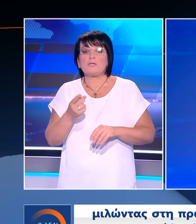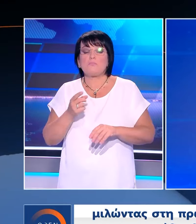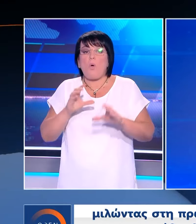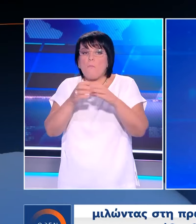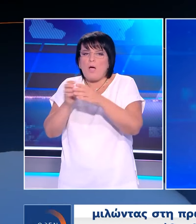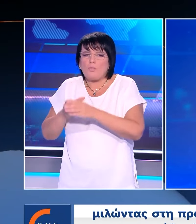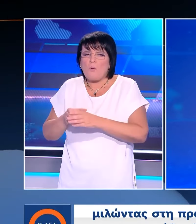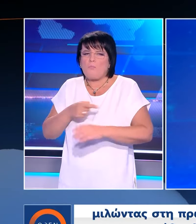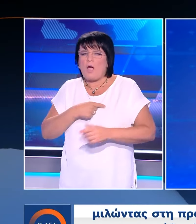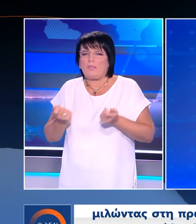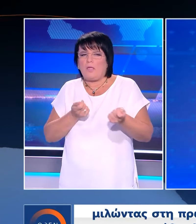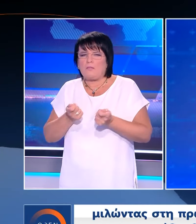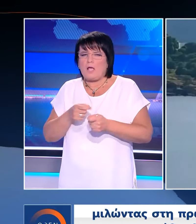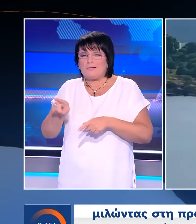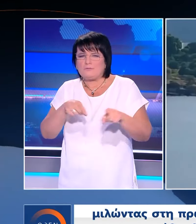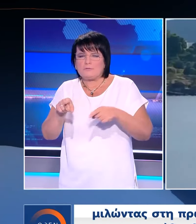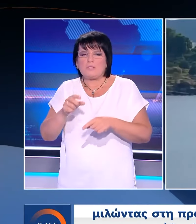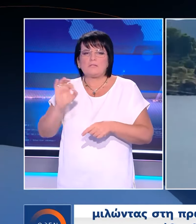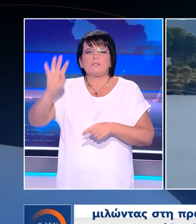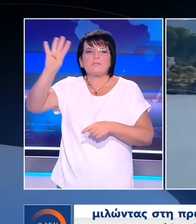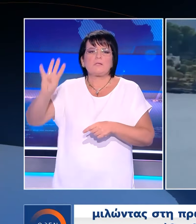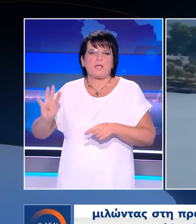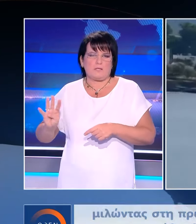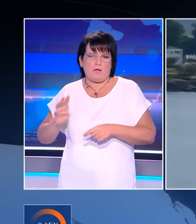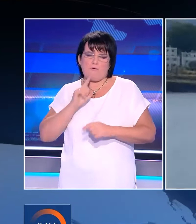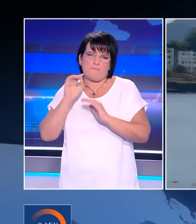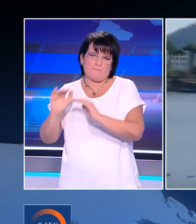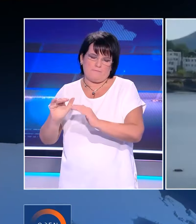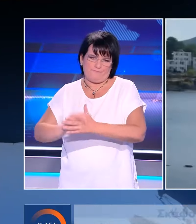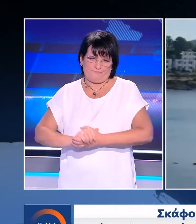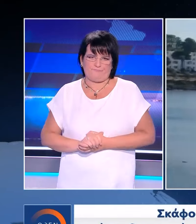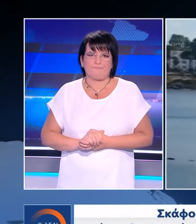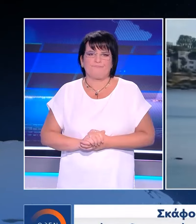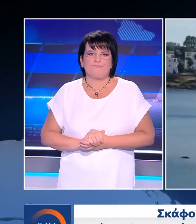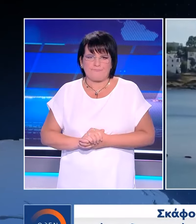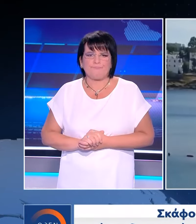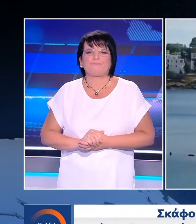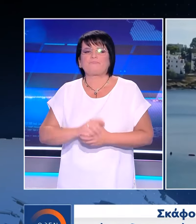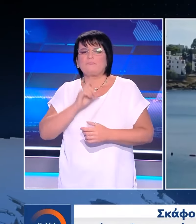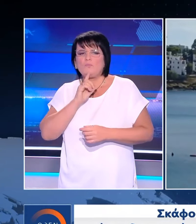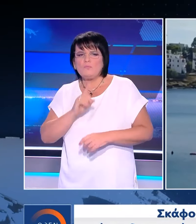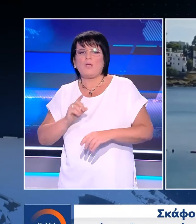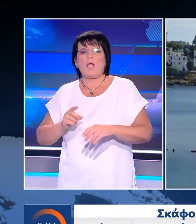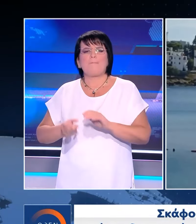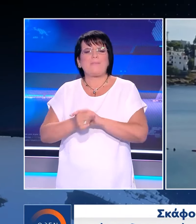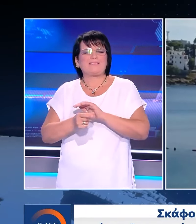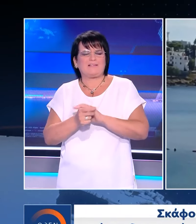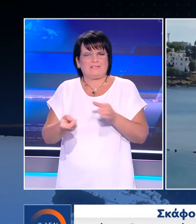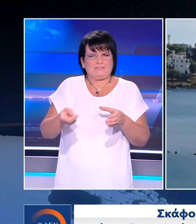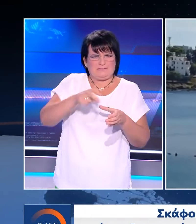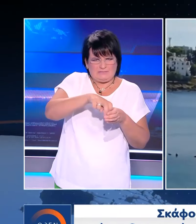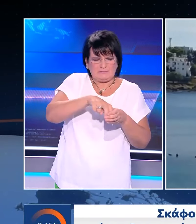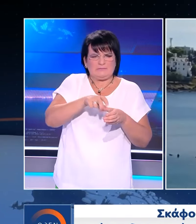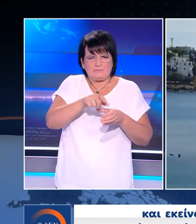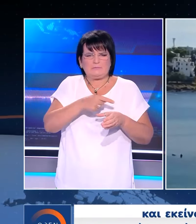που δρουν στο αιγαίο δ σκάφος του λιμενικού καταδιώκει έναν διακινητή μεταναστών με ένα φουσκωτό